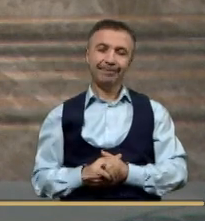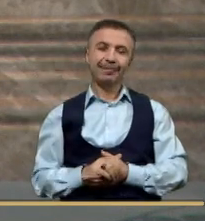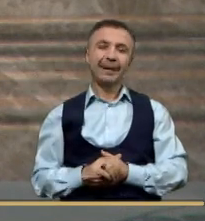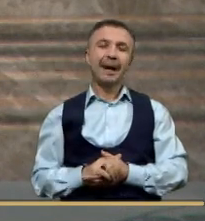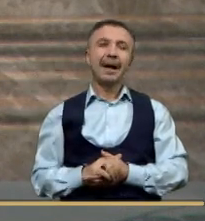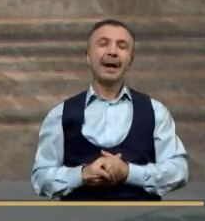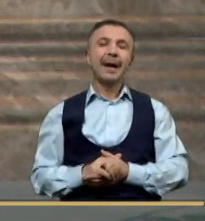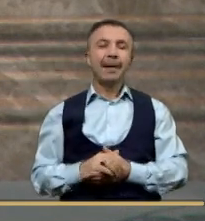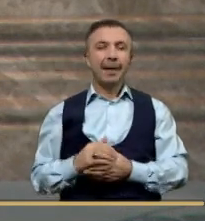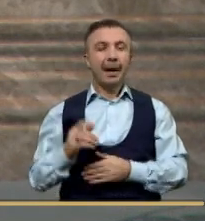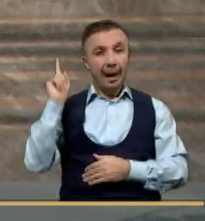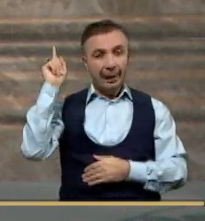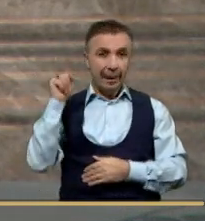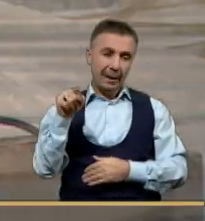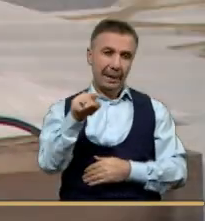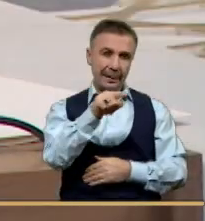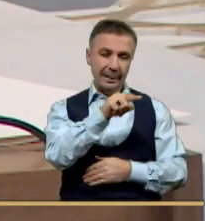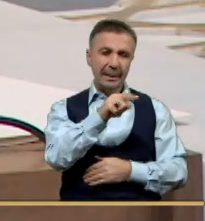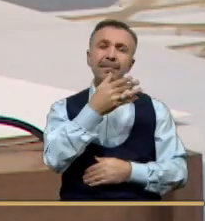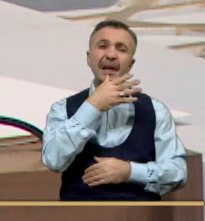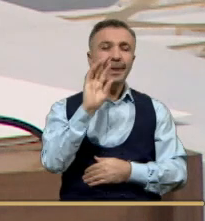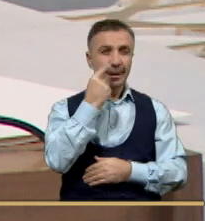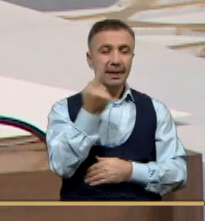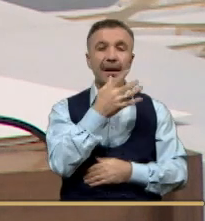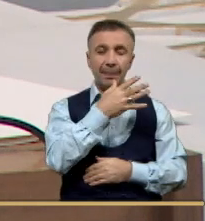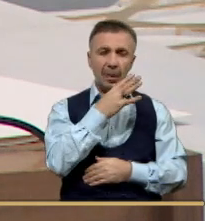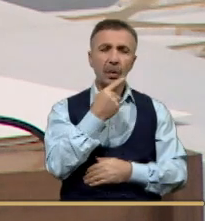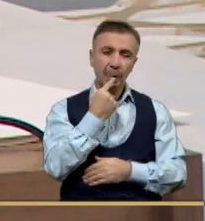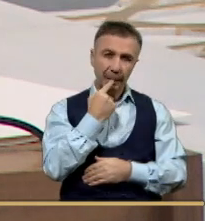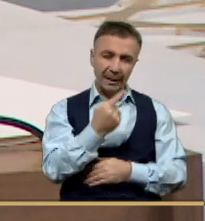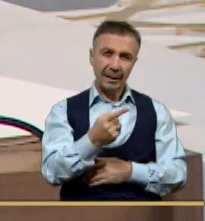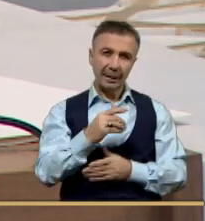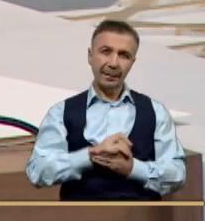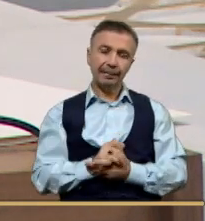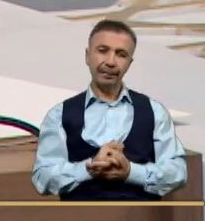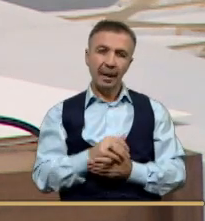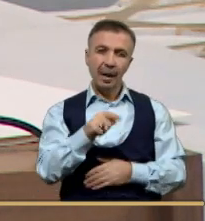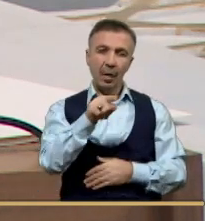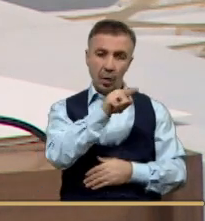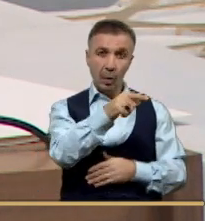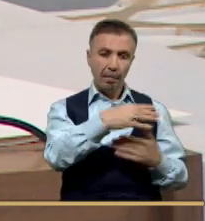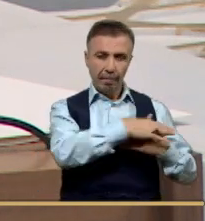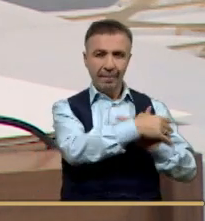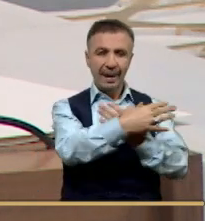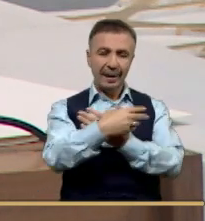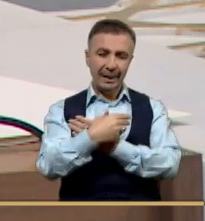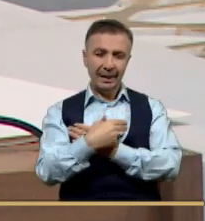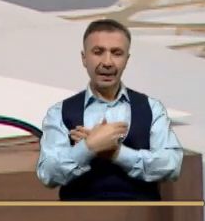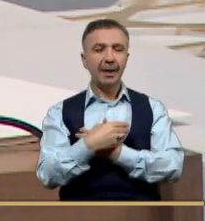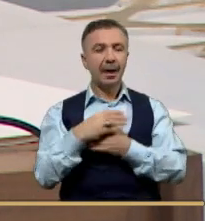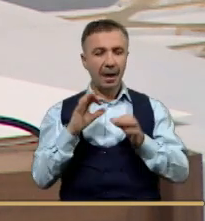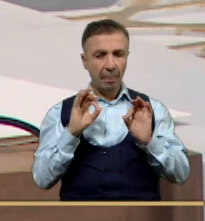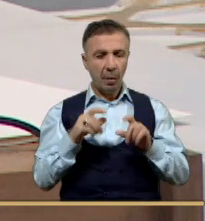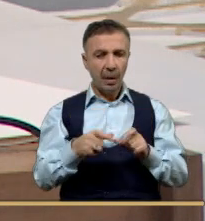bilmediğiniz şeyleri biliyorum diyerek onların bu şekildeki